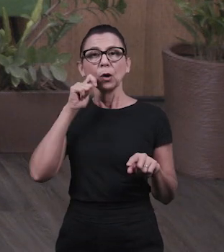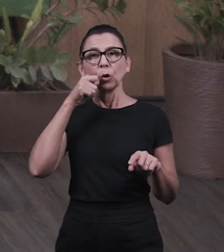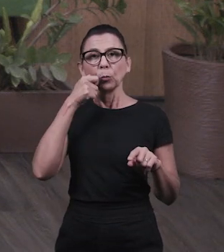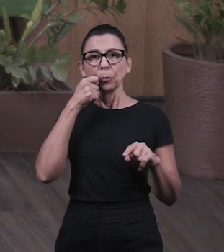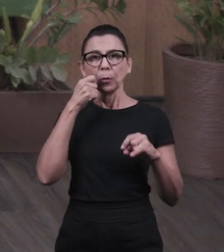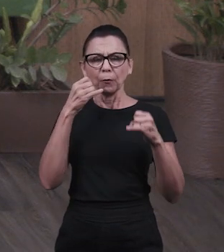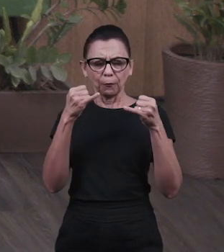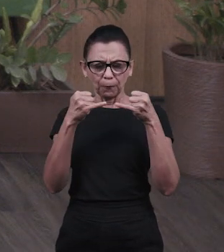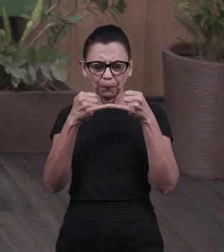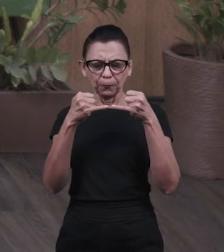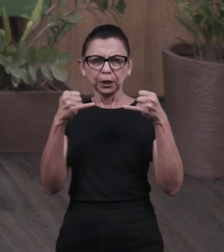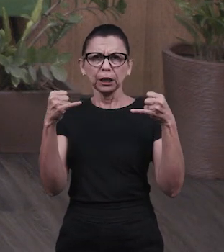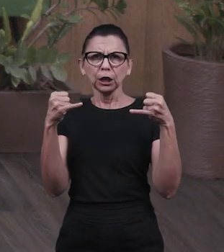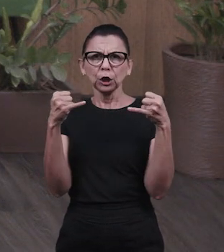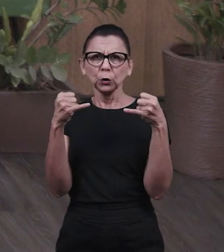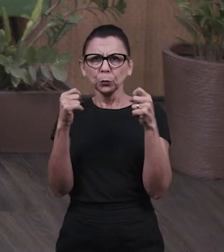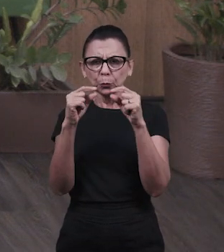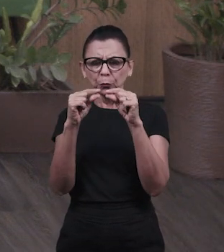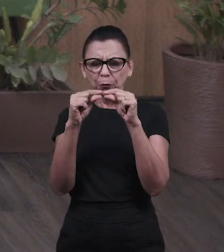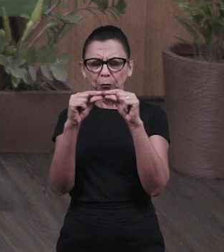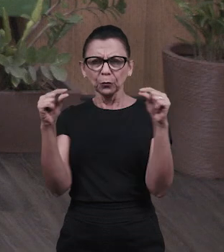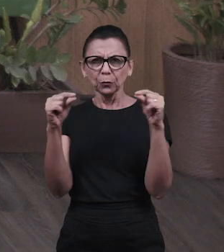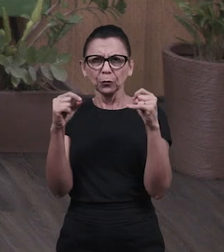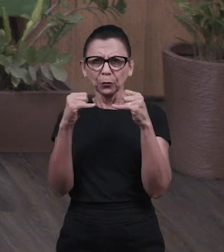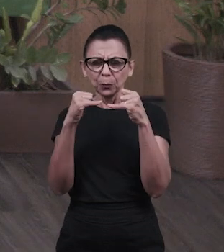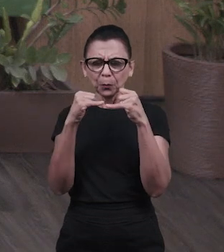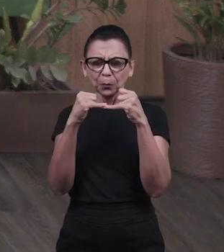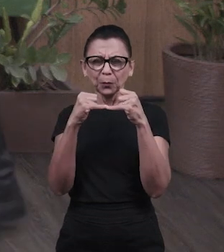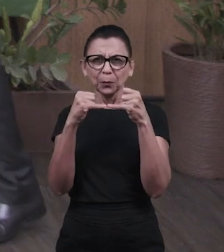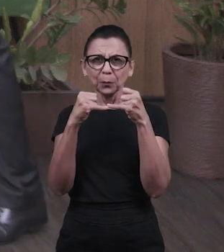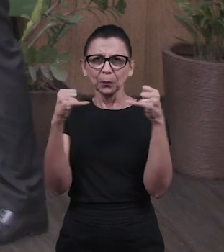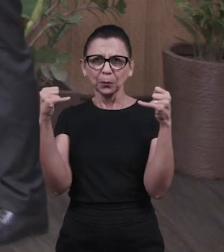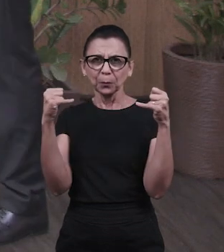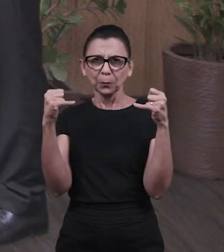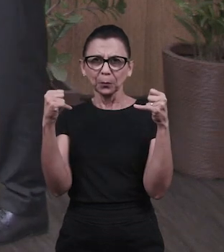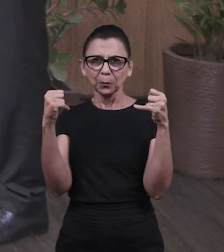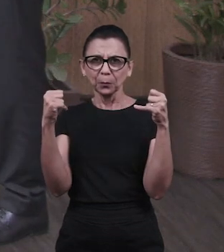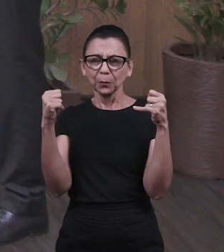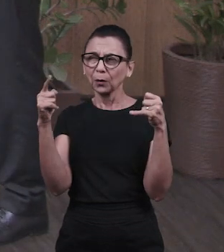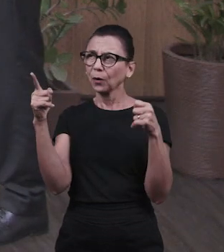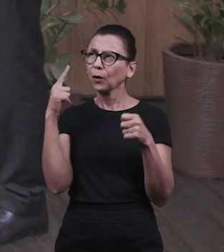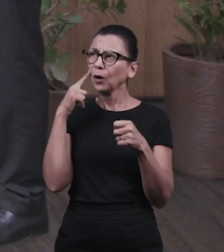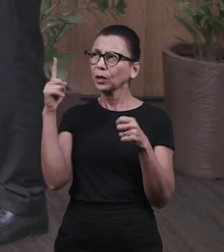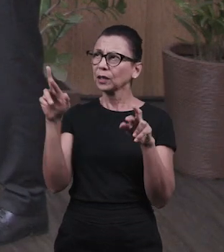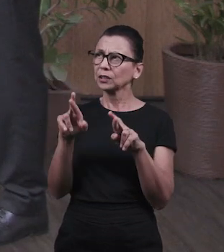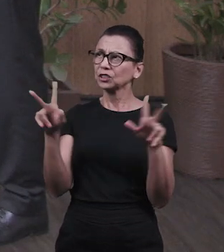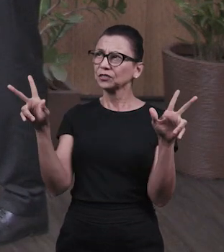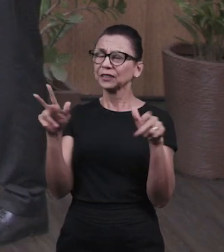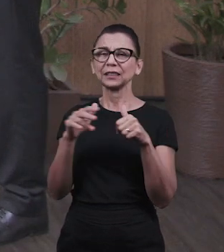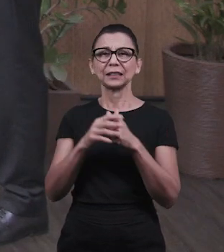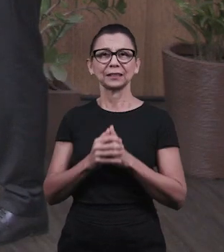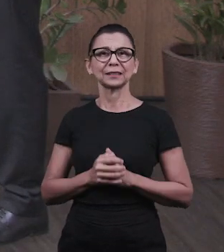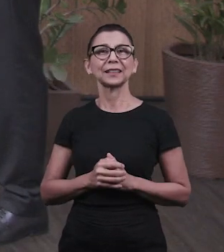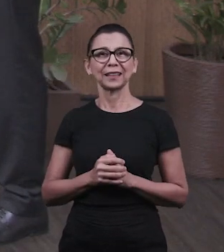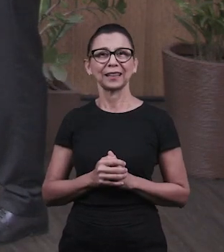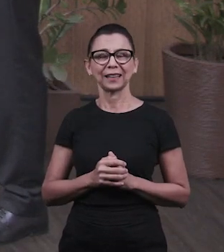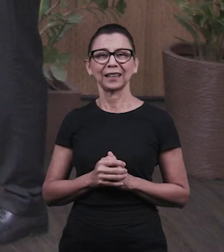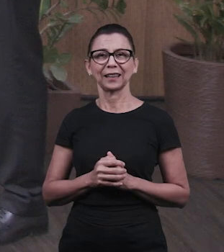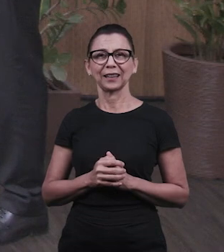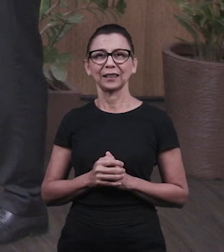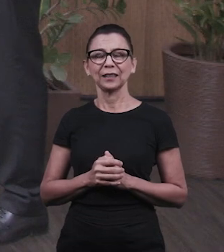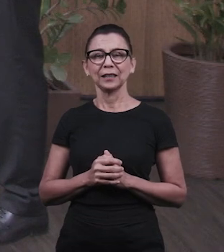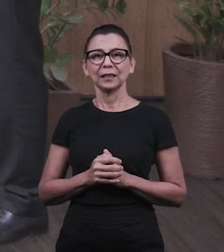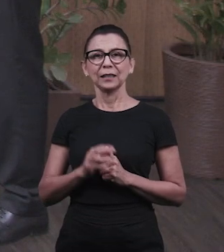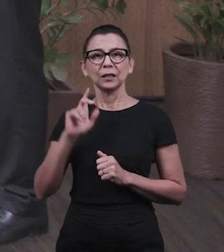закваски, они более тоненькие, такие плоские, они поменьше. Посмотрите на внешний вид